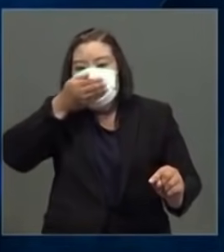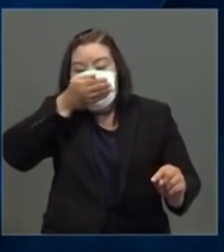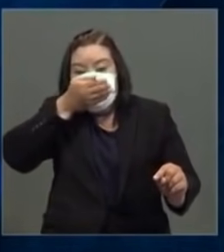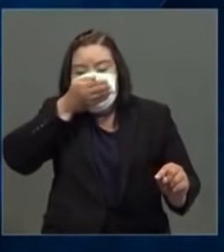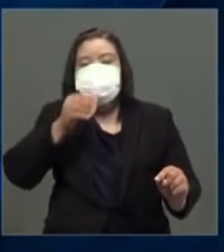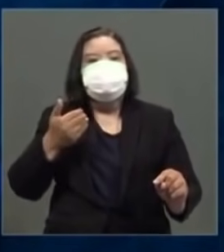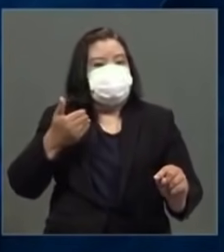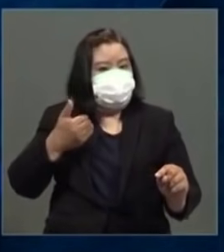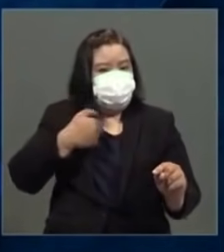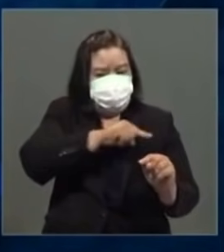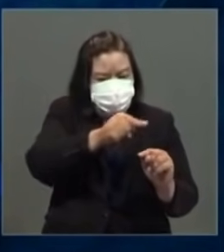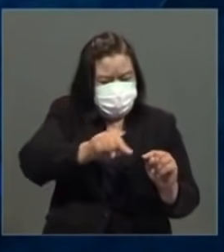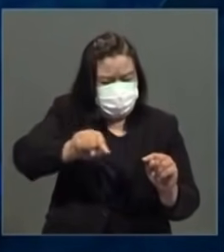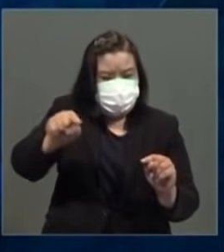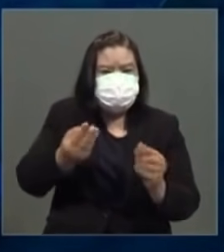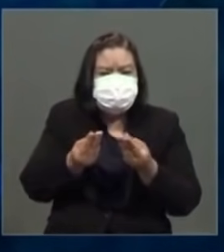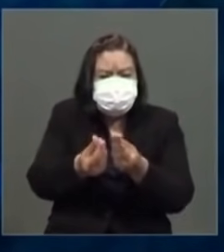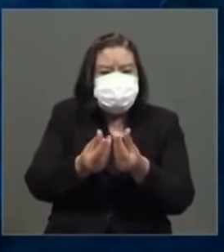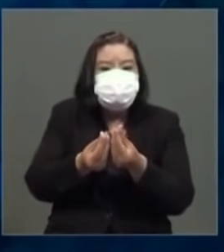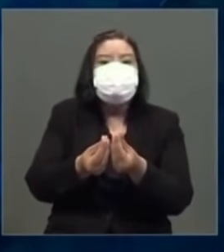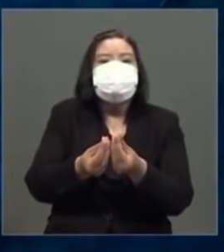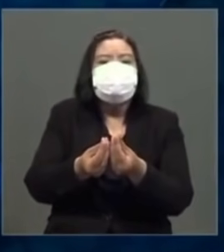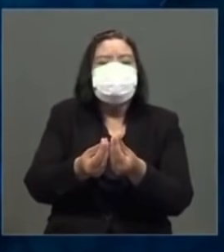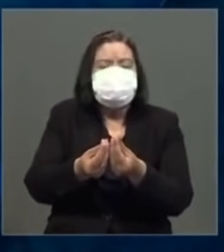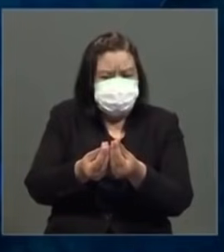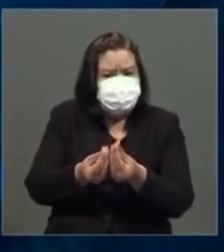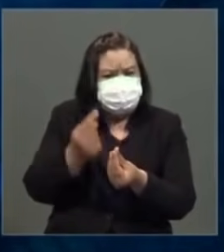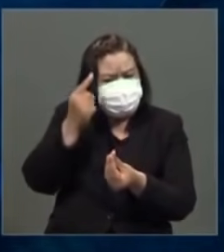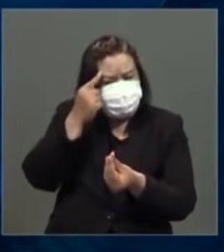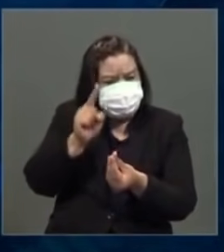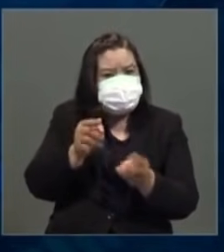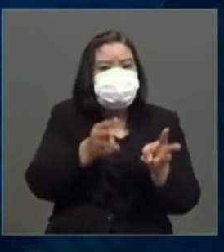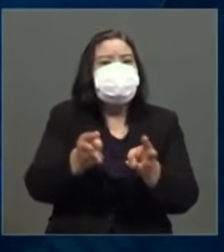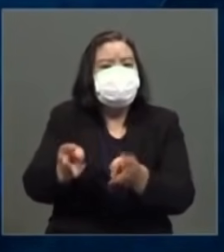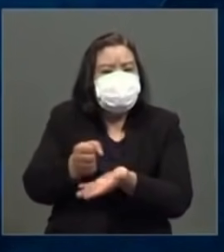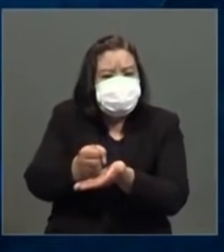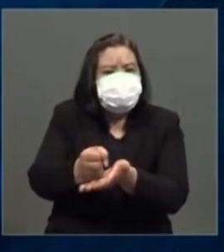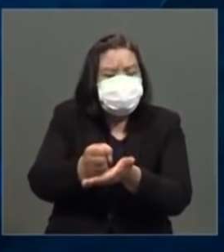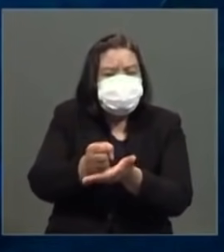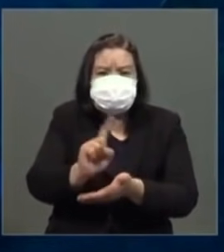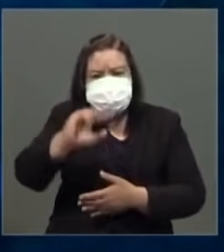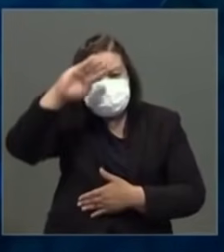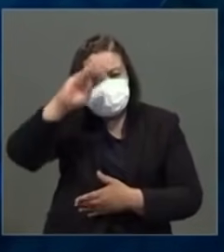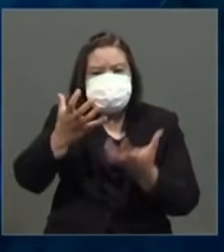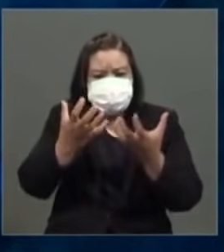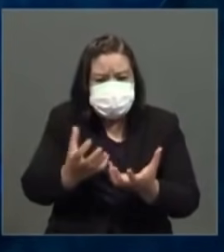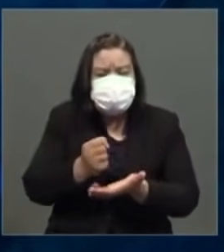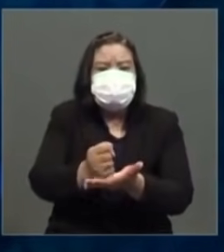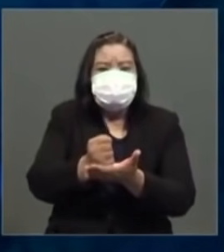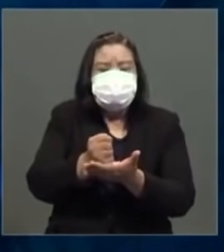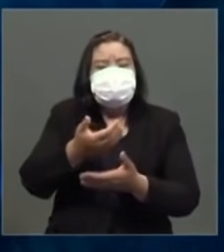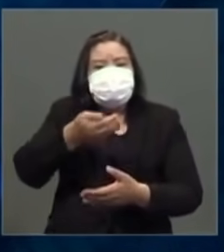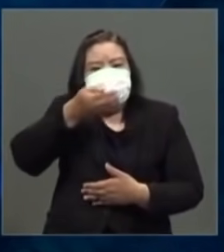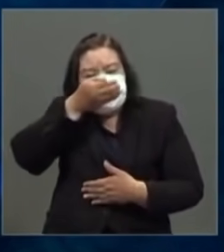จะพุ่งขึ้นมากขึ้นนะครับเพราะว่าเป็นแนวทางในการที่จะช่วยชีวิตของคนเพราะฉะนั้นความต้องการเตียงความต้อง